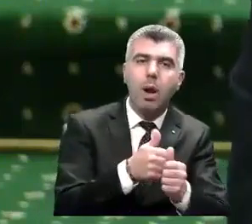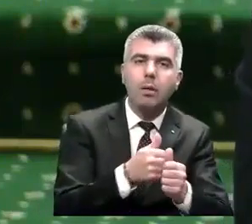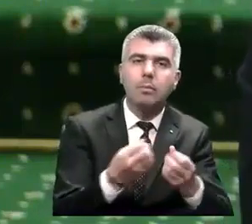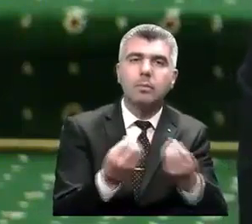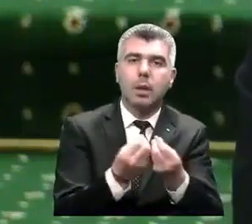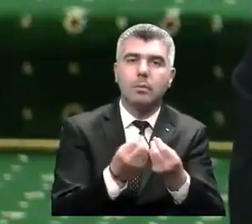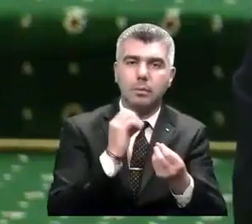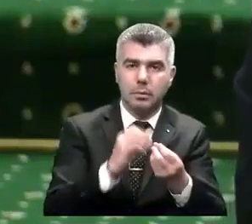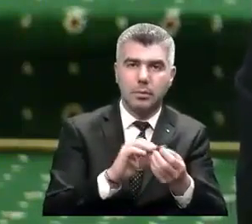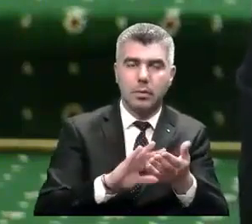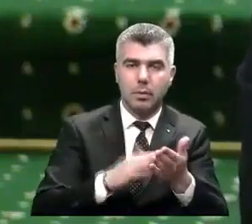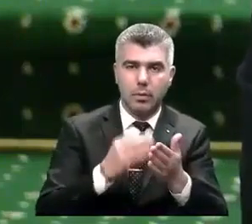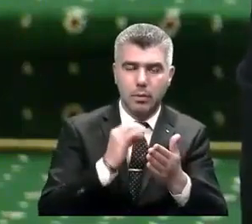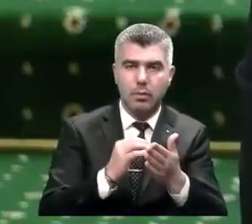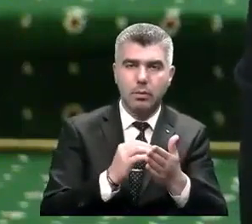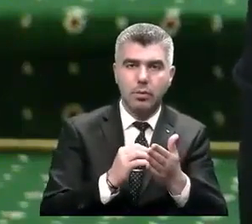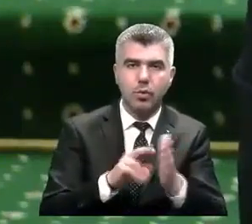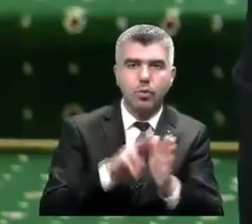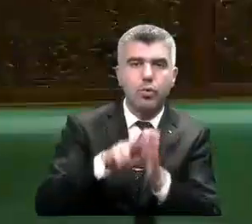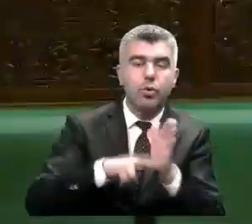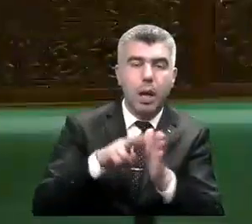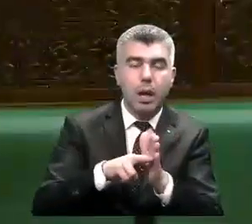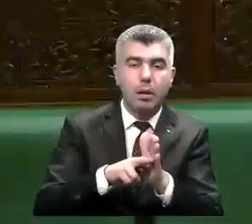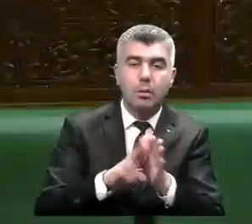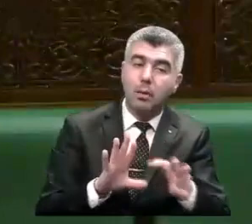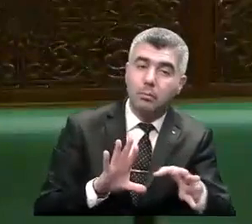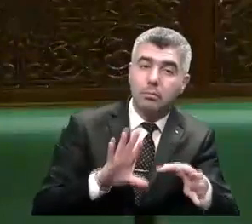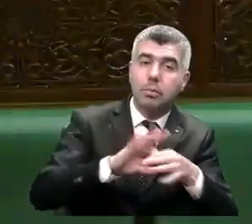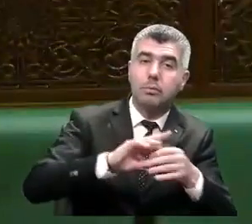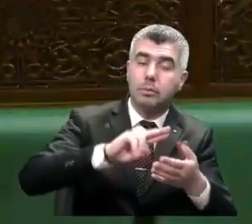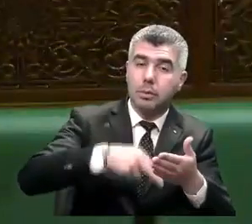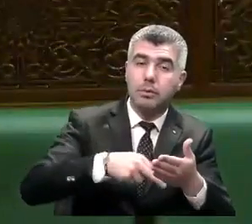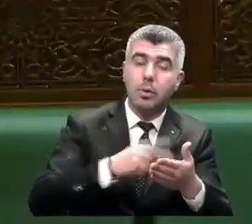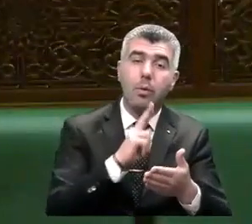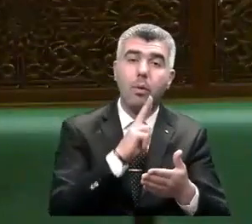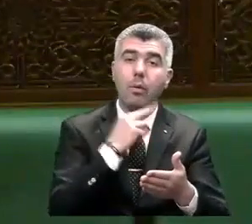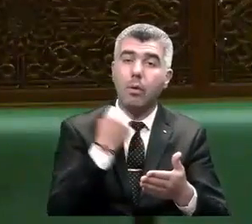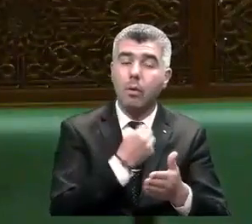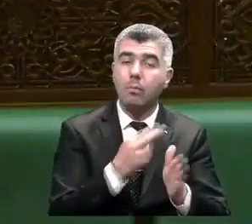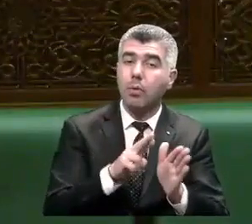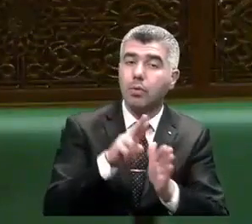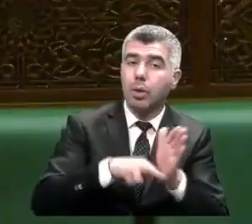الجهات، ويكون تعاقد ما بين الجهات والدوله باش